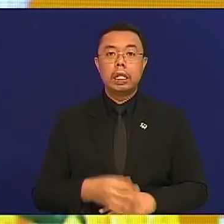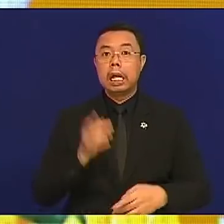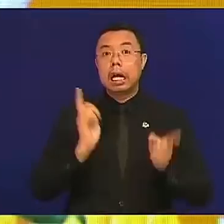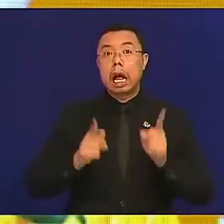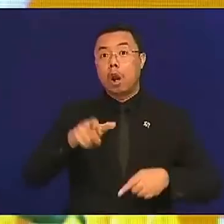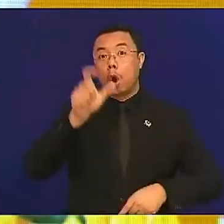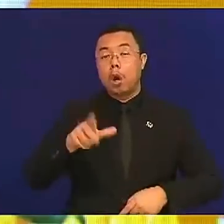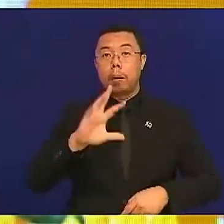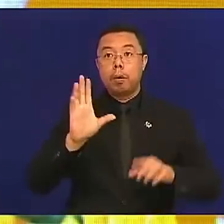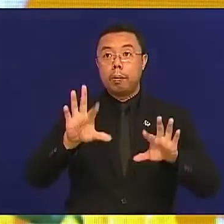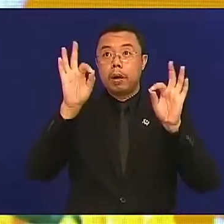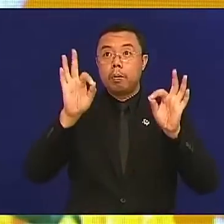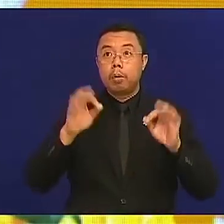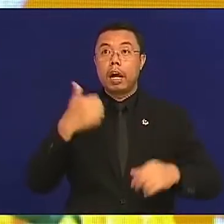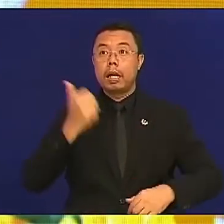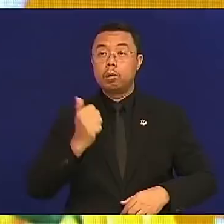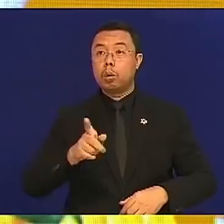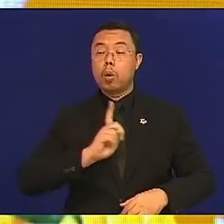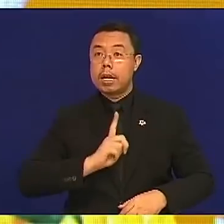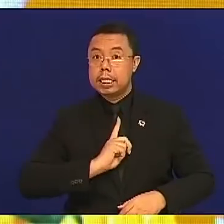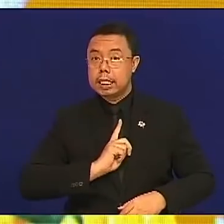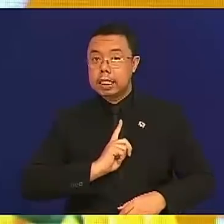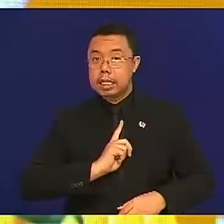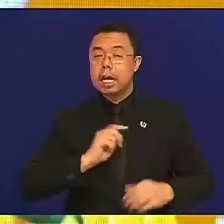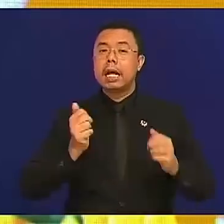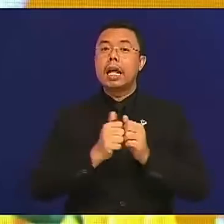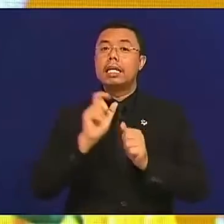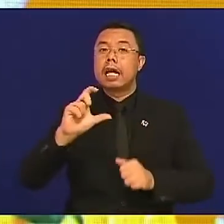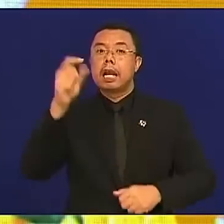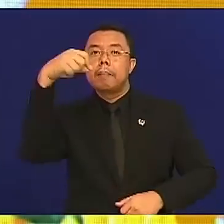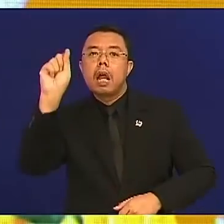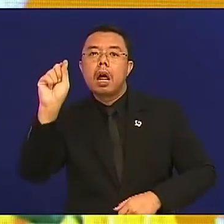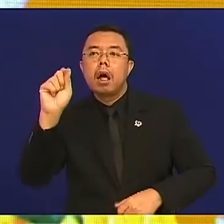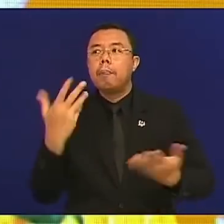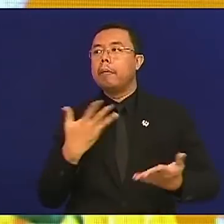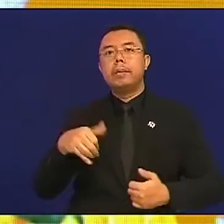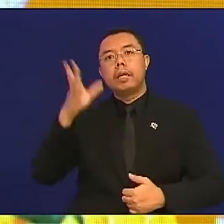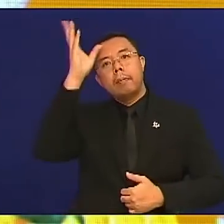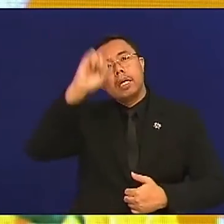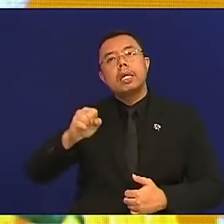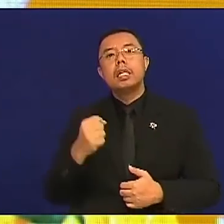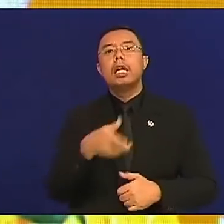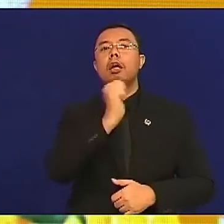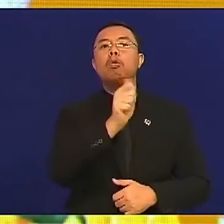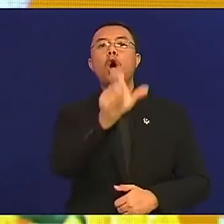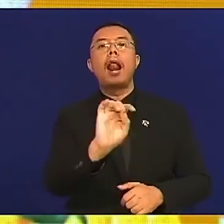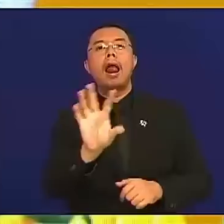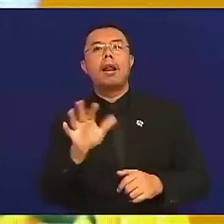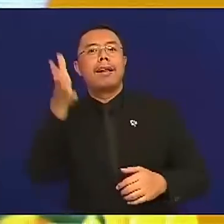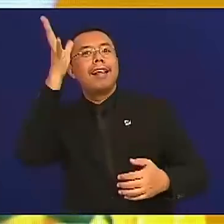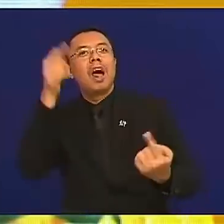Kalau orang belum menemukan kebutuhan dirinya dengan benar, bagaimana dia bisa mengerti kebutuhan orang lain dengan